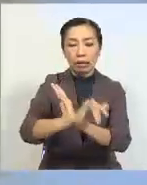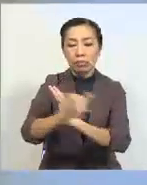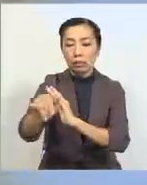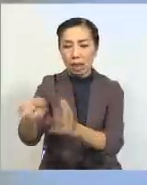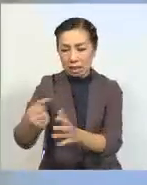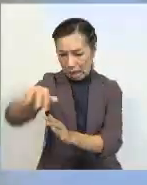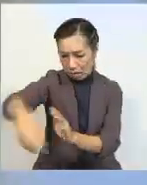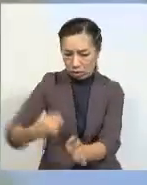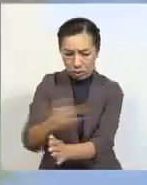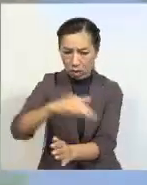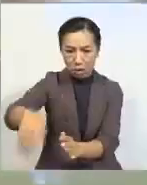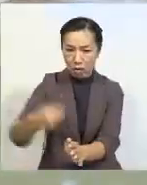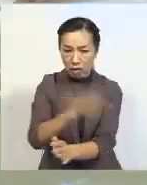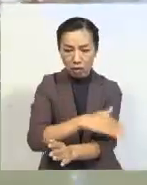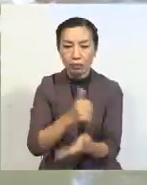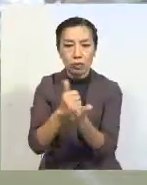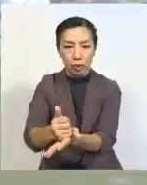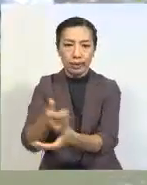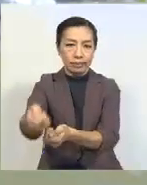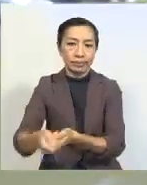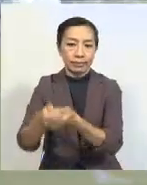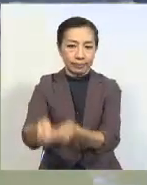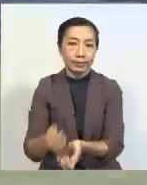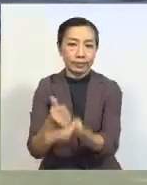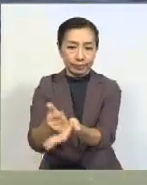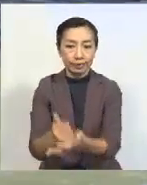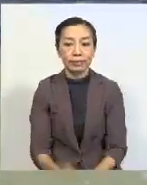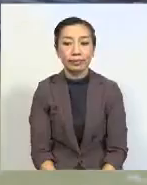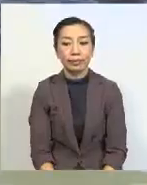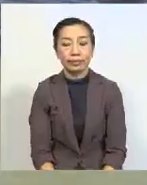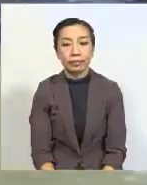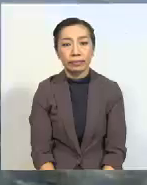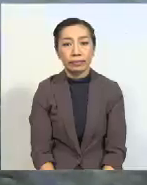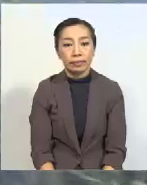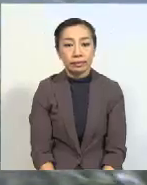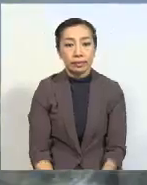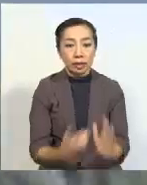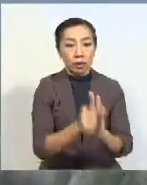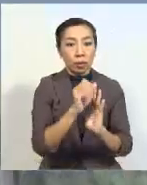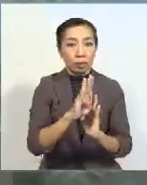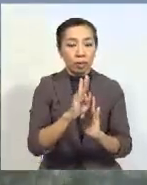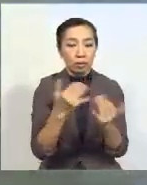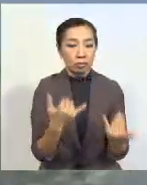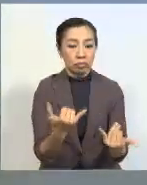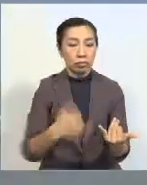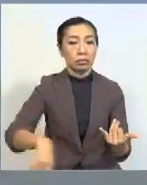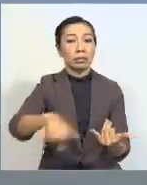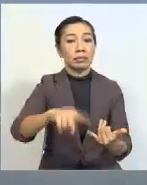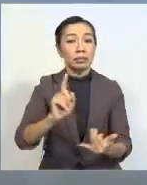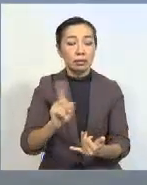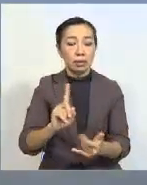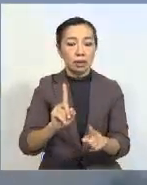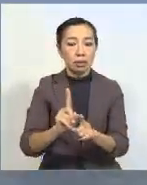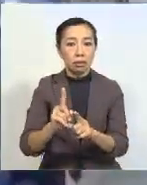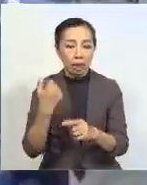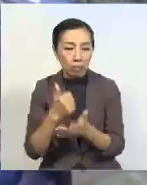ำทรายออกจนกว่าจะแล้วเสร็จให้กับเกษตรกรค่ะแล้วก็ส่วนพื้นที่ของจังหวัดอุบลราชธานีตอนนี้ได้มีการให้เจ้าหน้